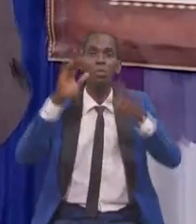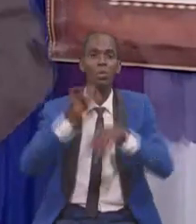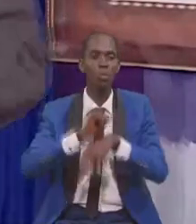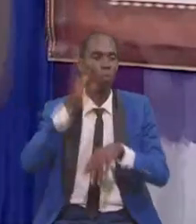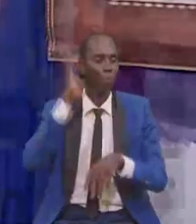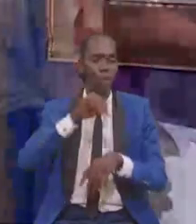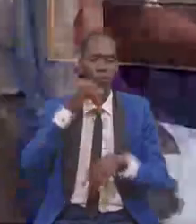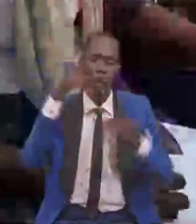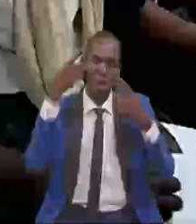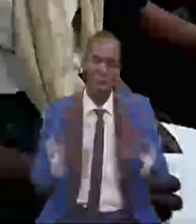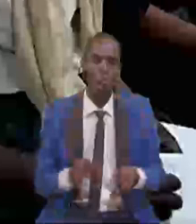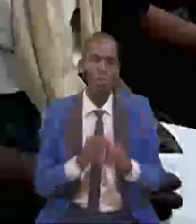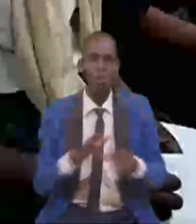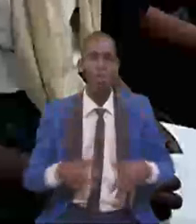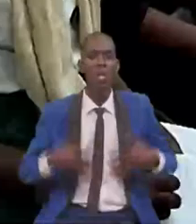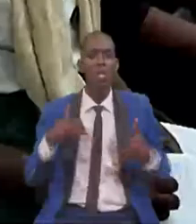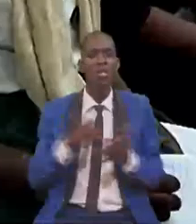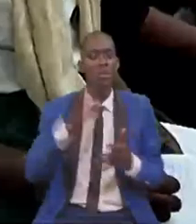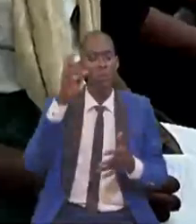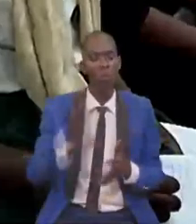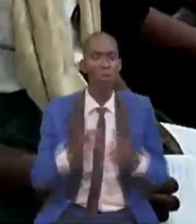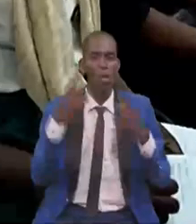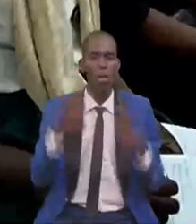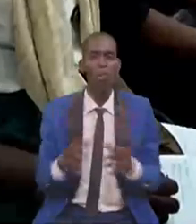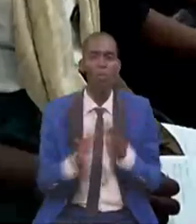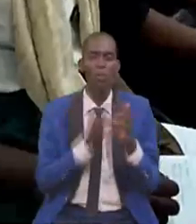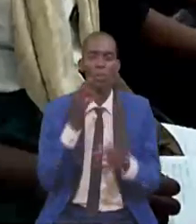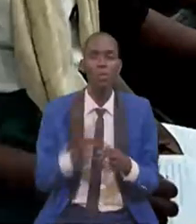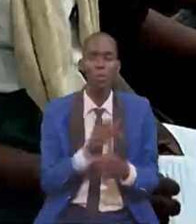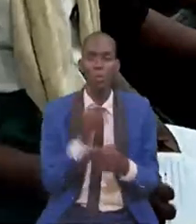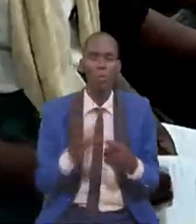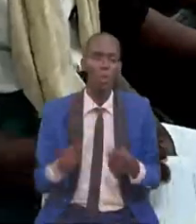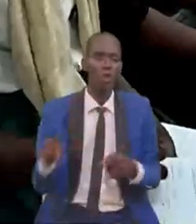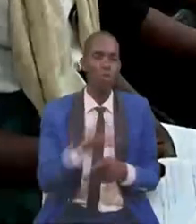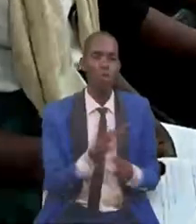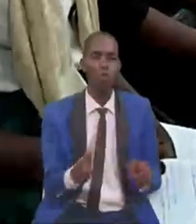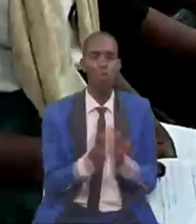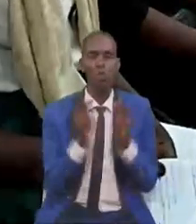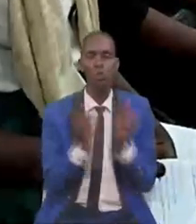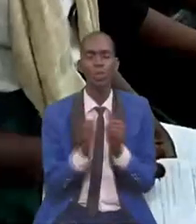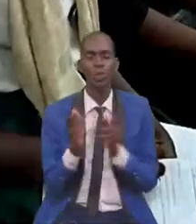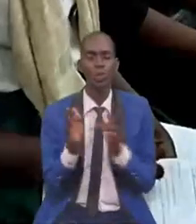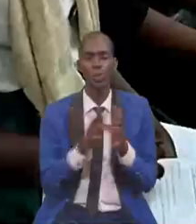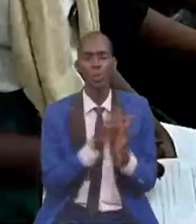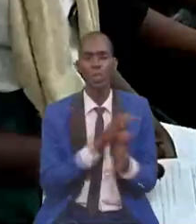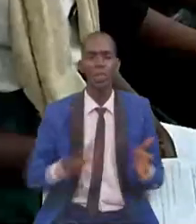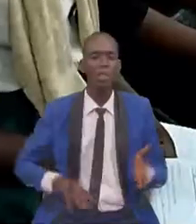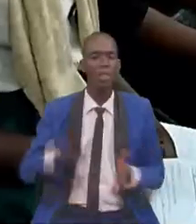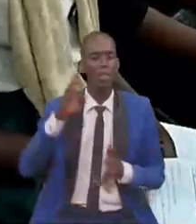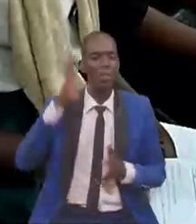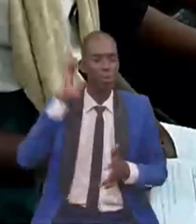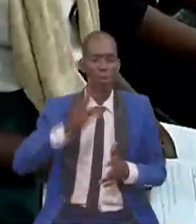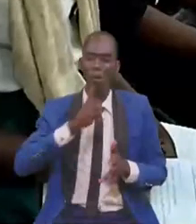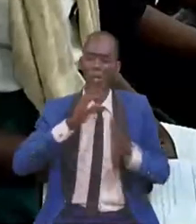va arriver. Lorsque vous rencontrez Jésus-Christ, il va dompter le plus